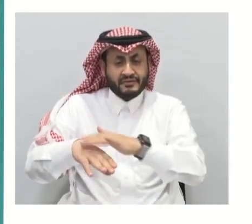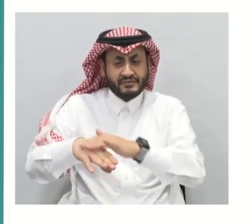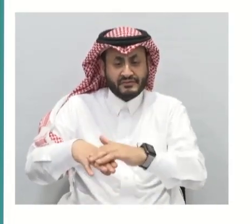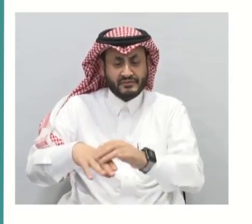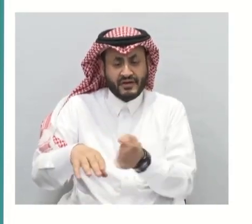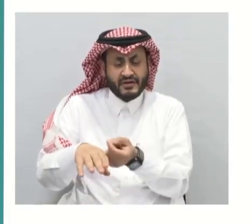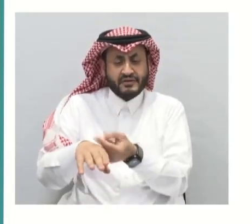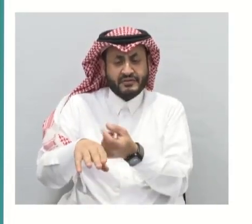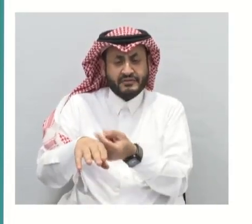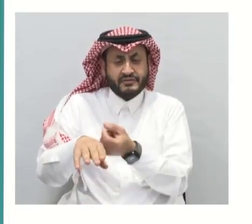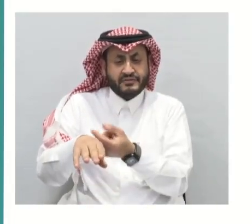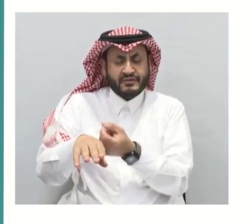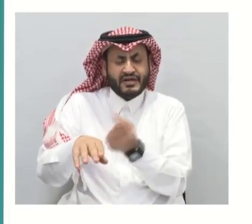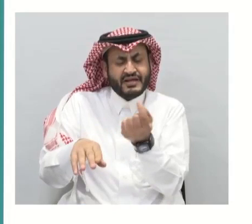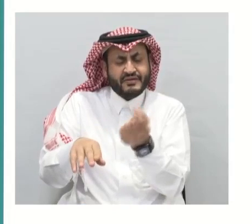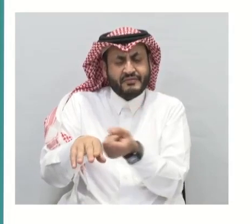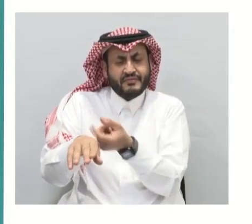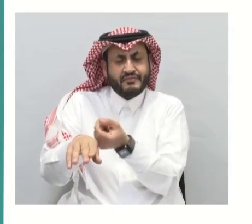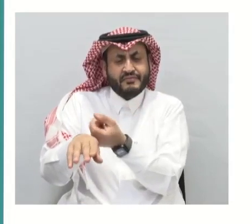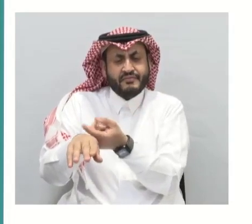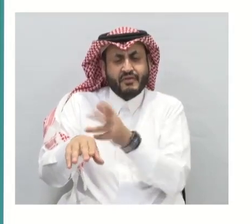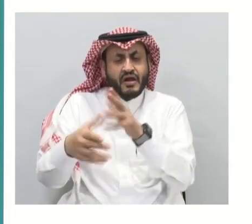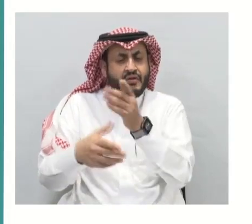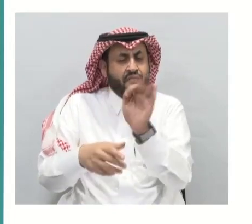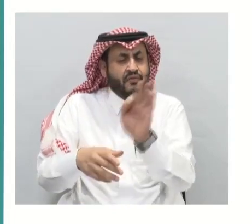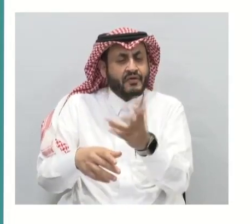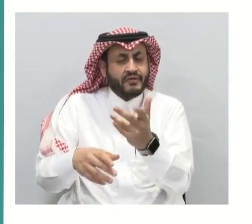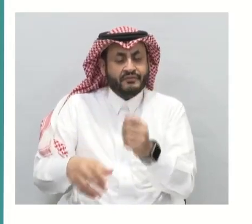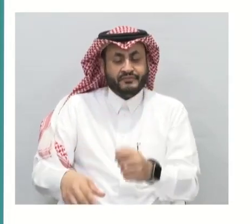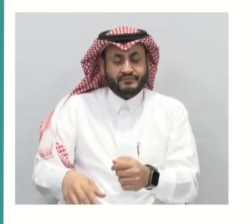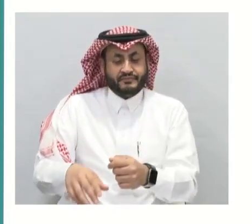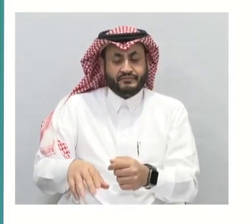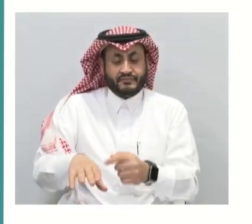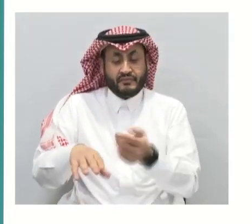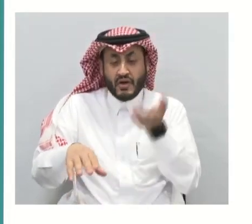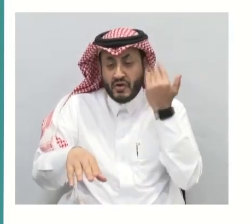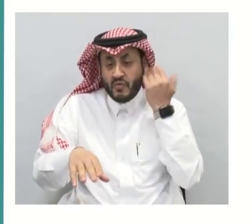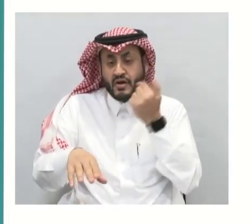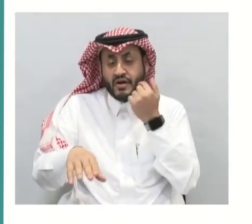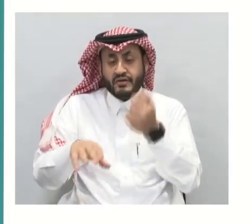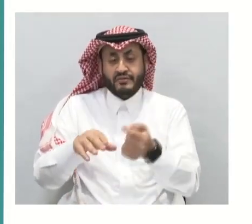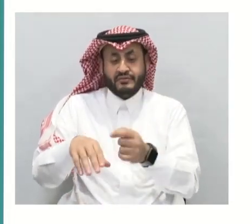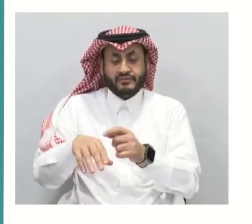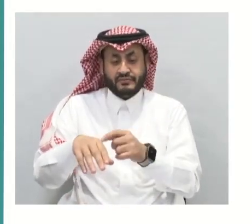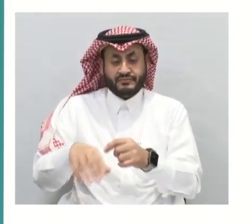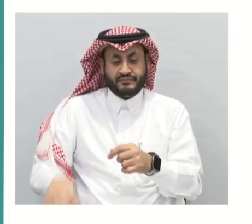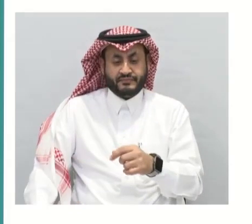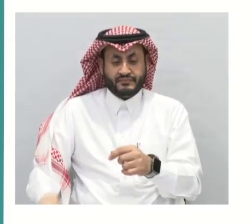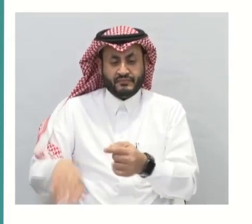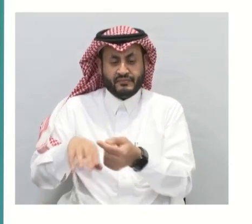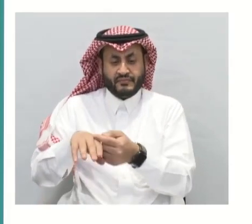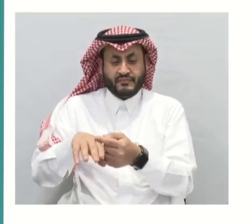لدينا براعم البراعم اين في الداخل هنا الفتحات او